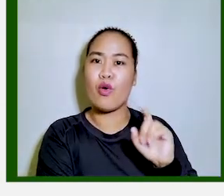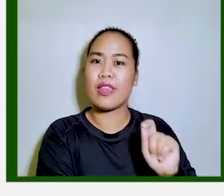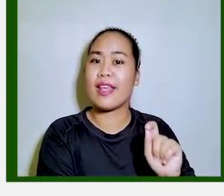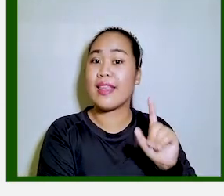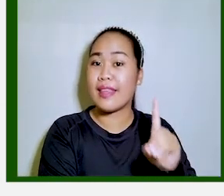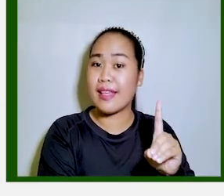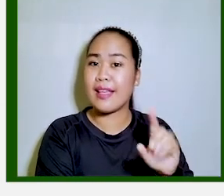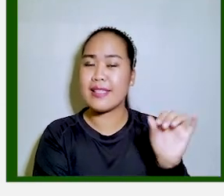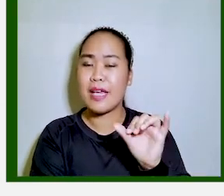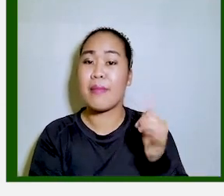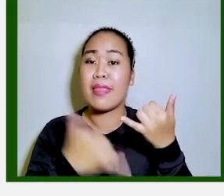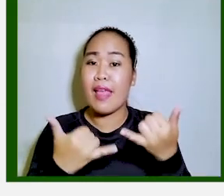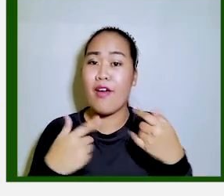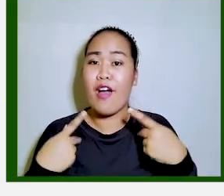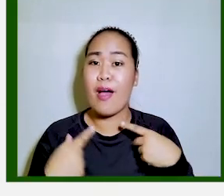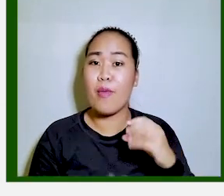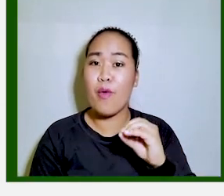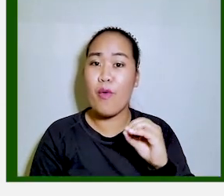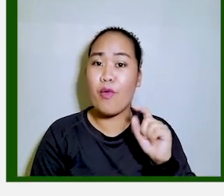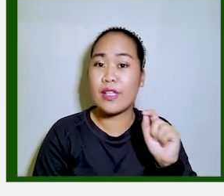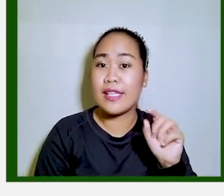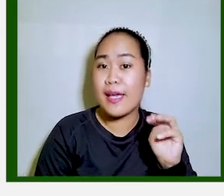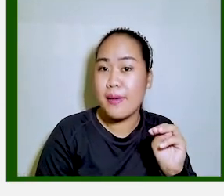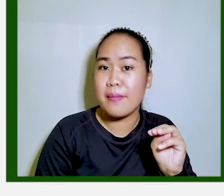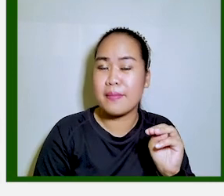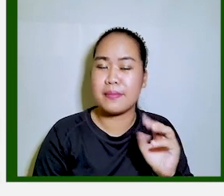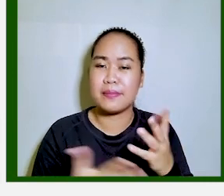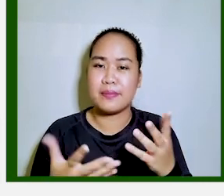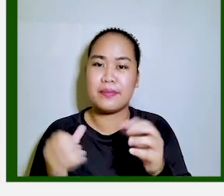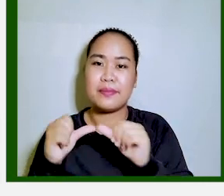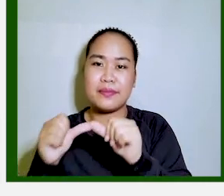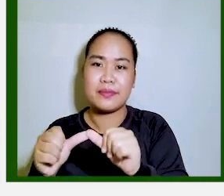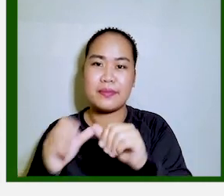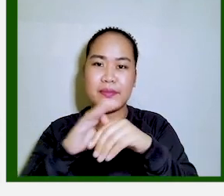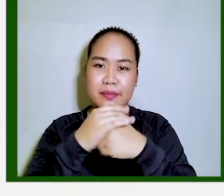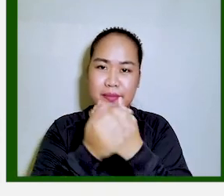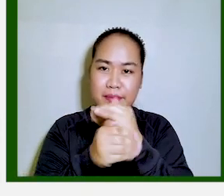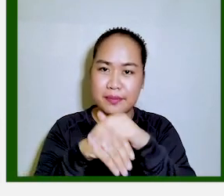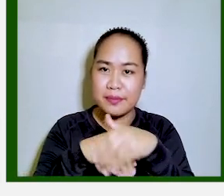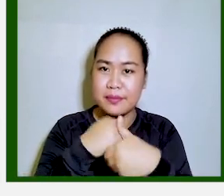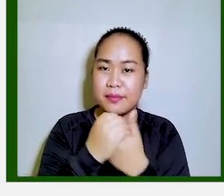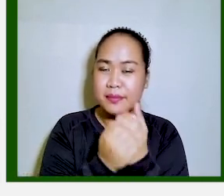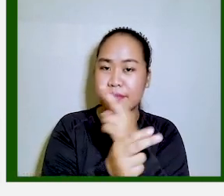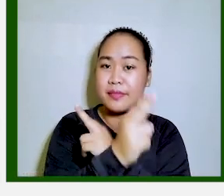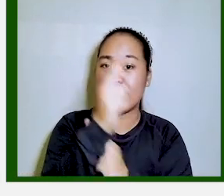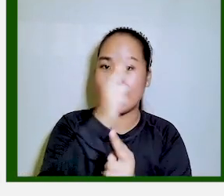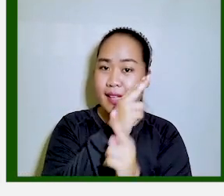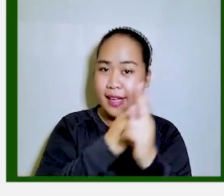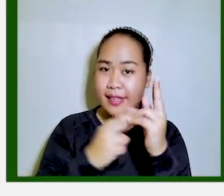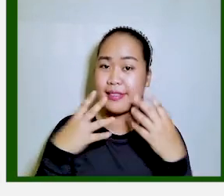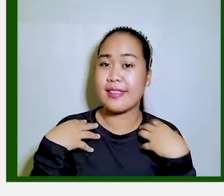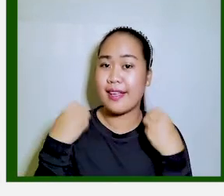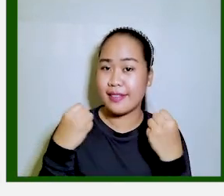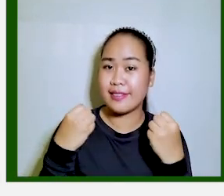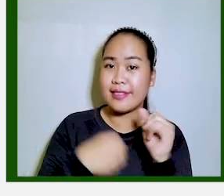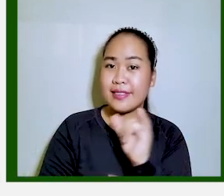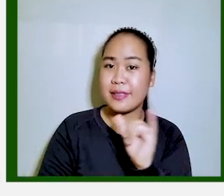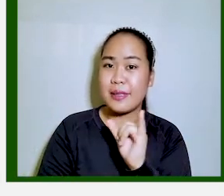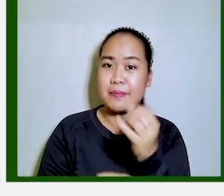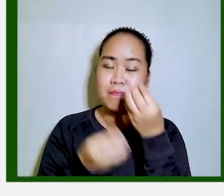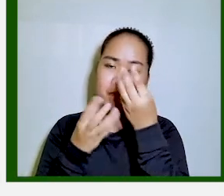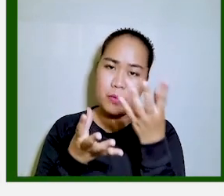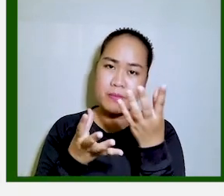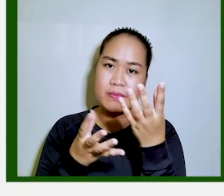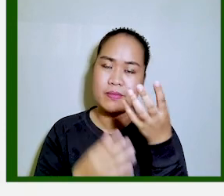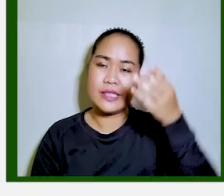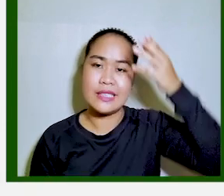sila. Syempre, wash your hands frequently. No? Hand hygiene. Di ba? At tulad ng sabi ko rin, di ba? Maligo rin